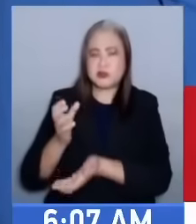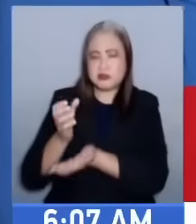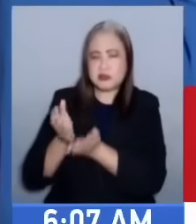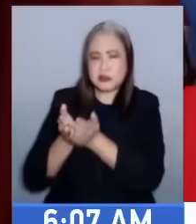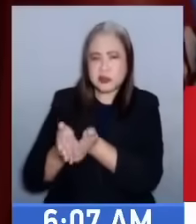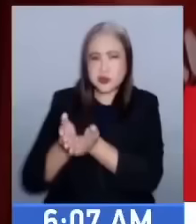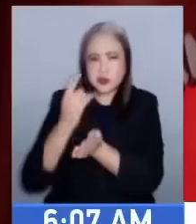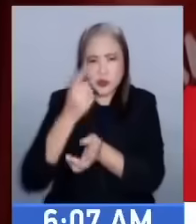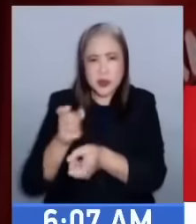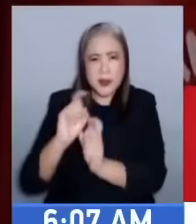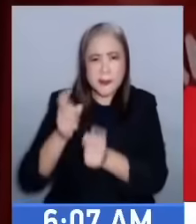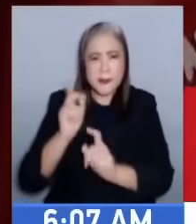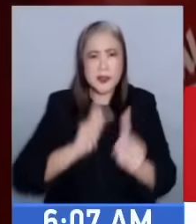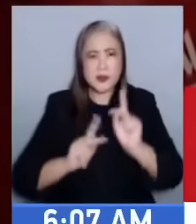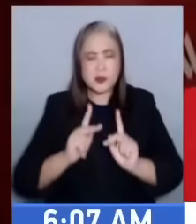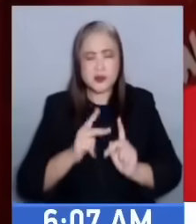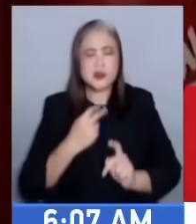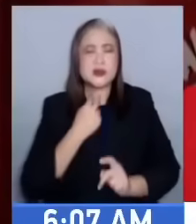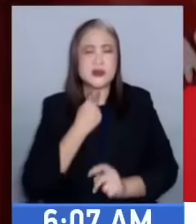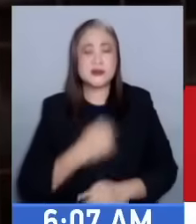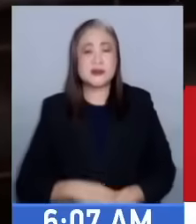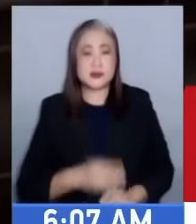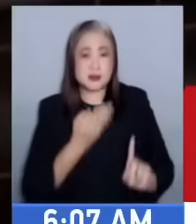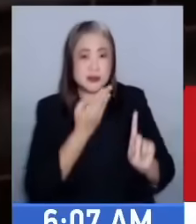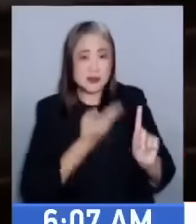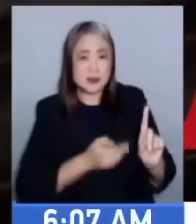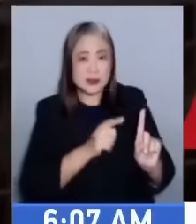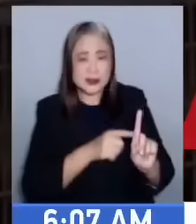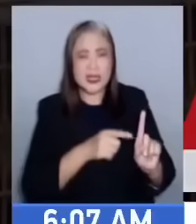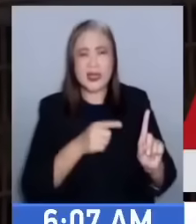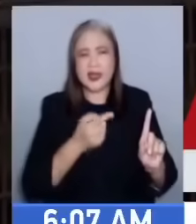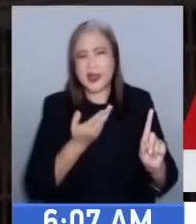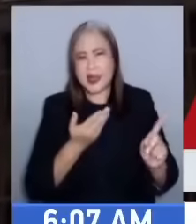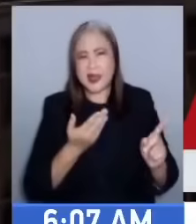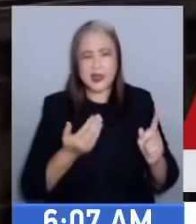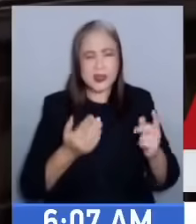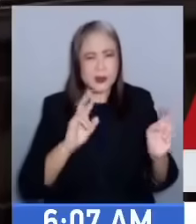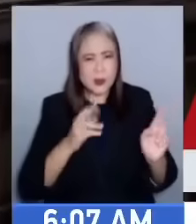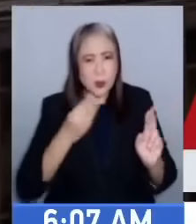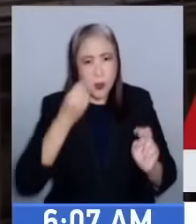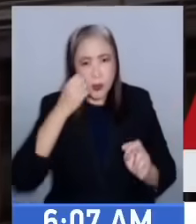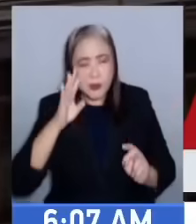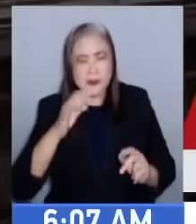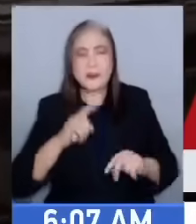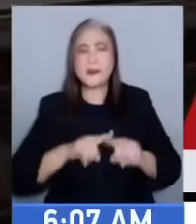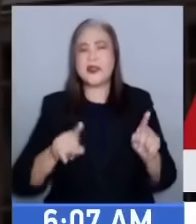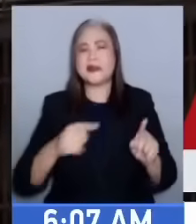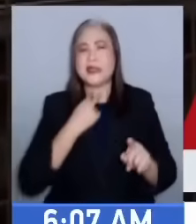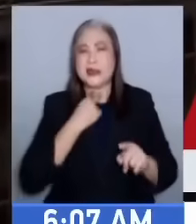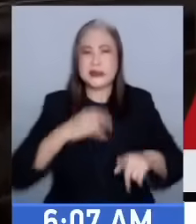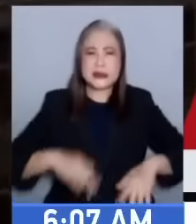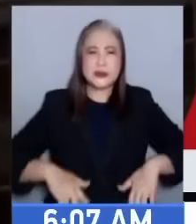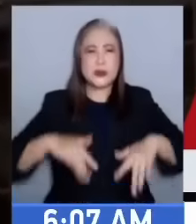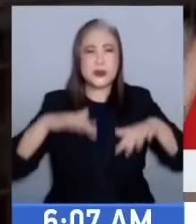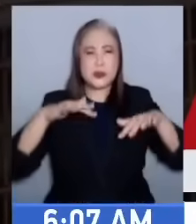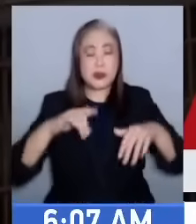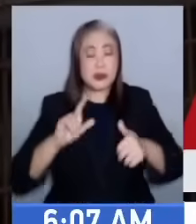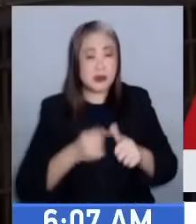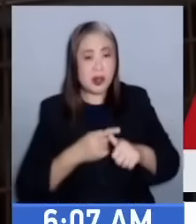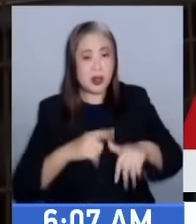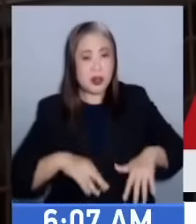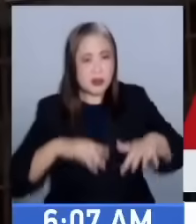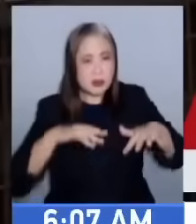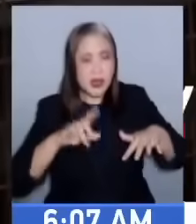na sa kanyang bahay ng maabutan ng malakas na buhos ng ulan malalim na nung una hindi pero pataas siya ng pataas tapos ngayong ano